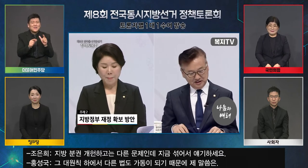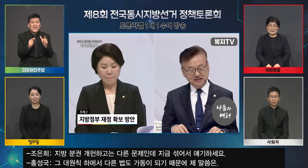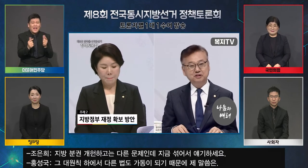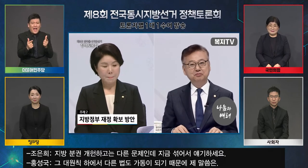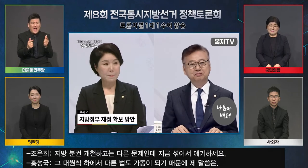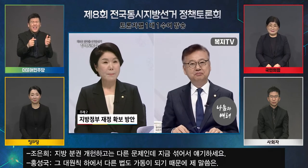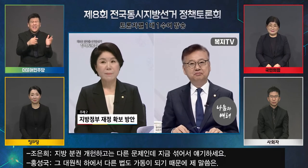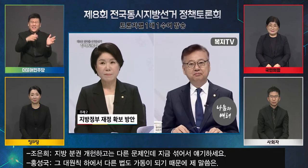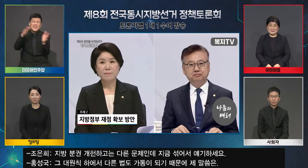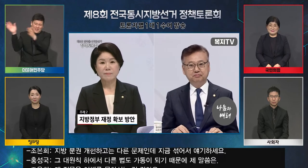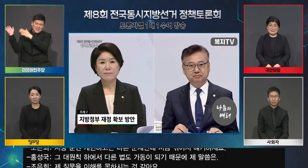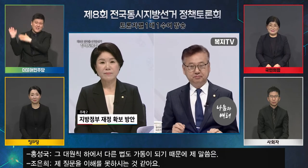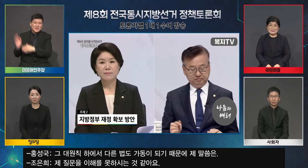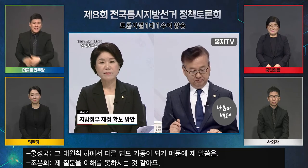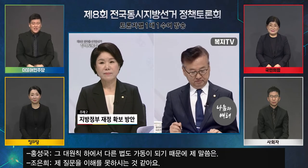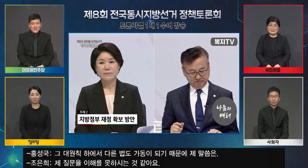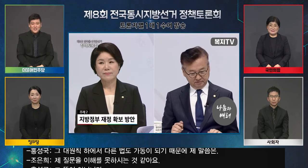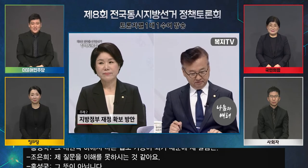넘어가시죠.